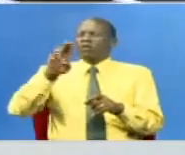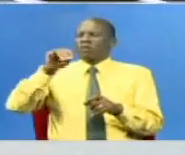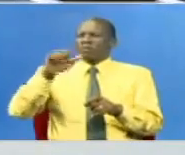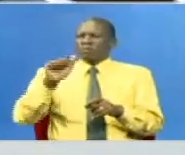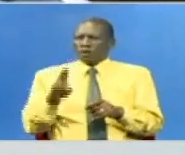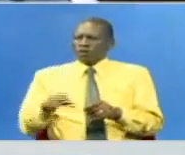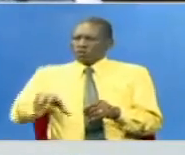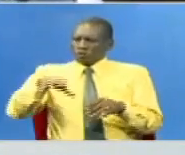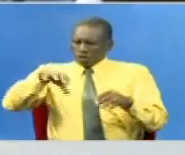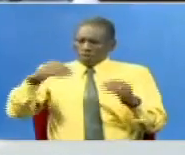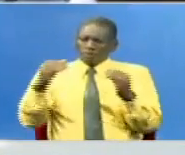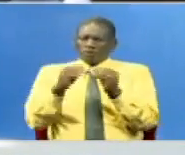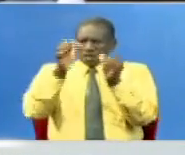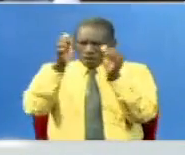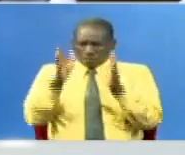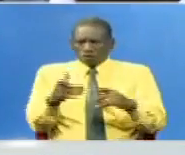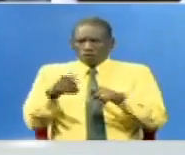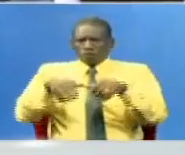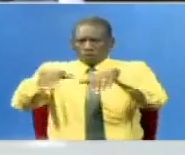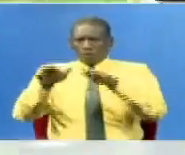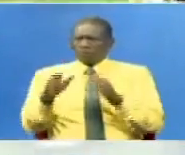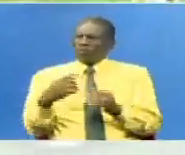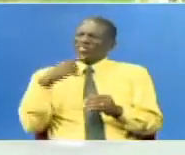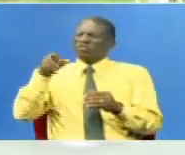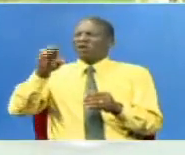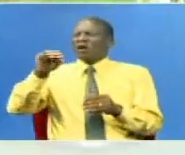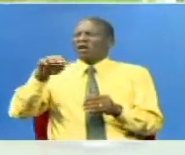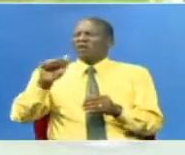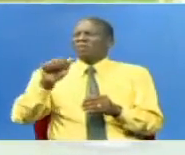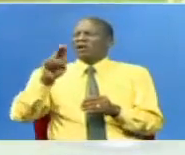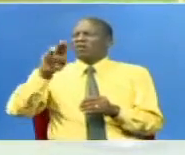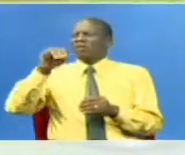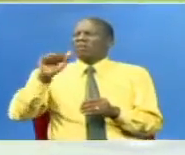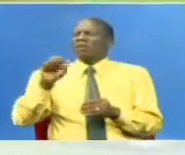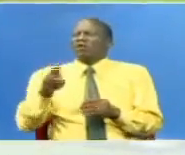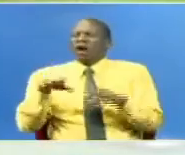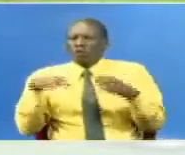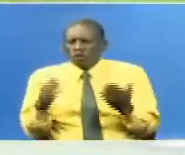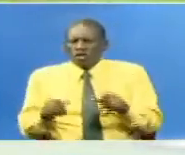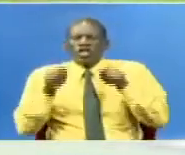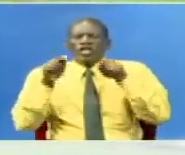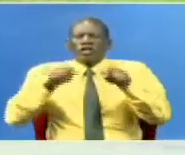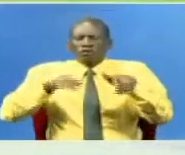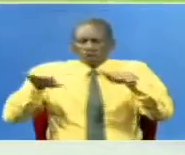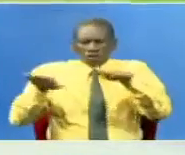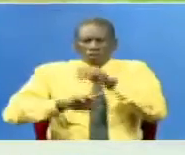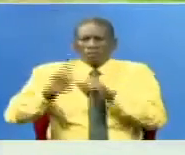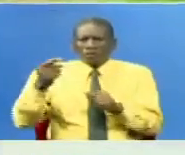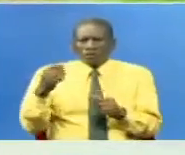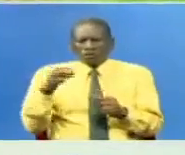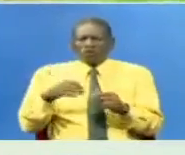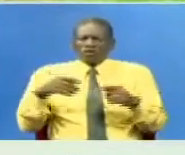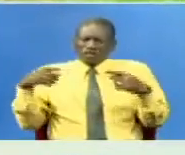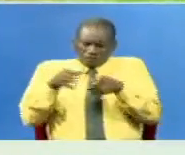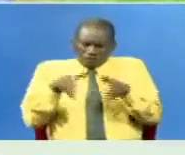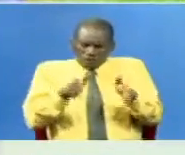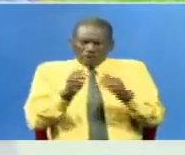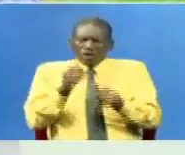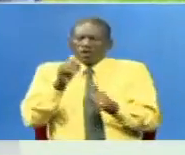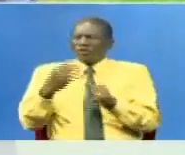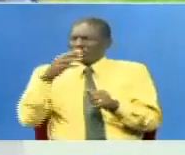kaburi. Wewe unajiita maumau. He accuses the DP of unleashing on him outdated tactics, which